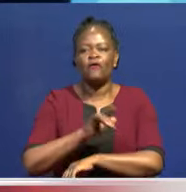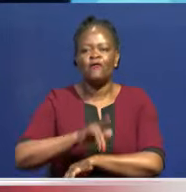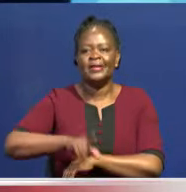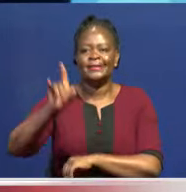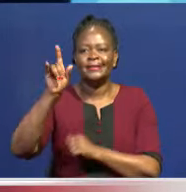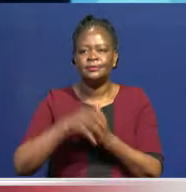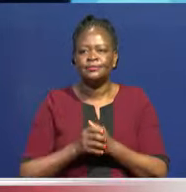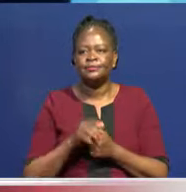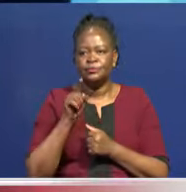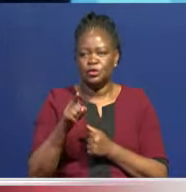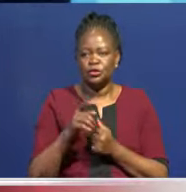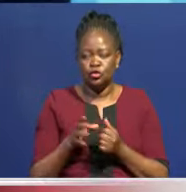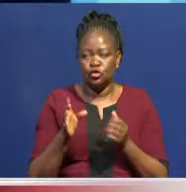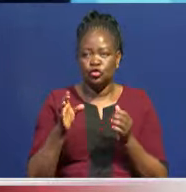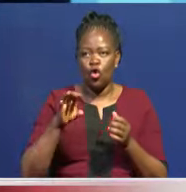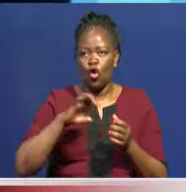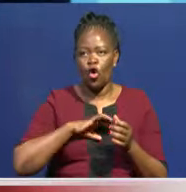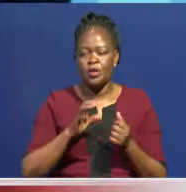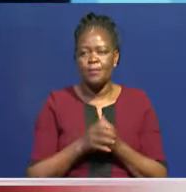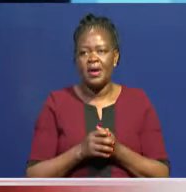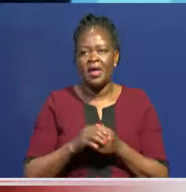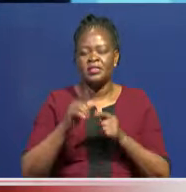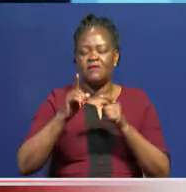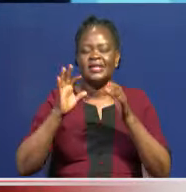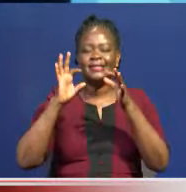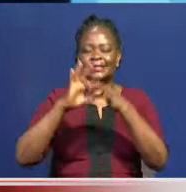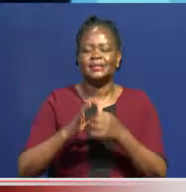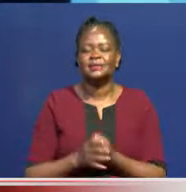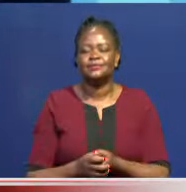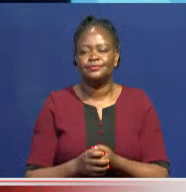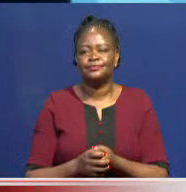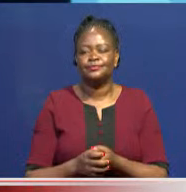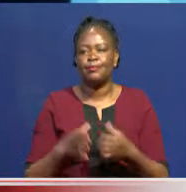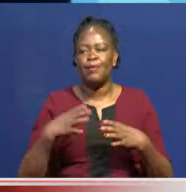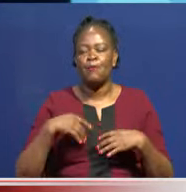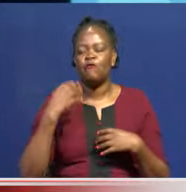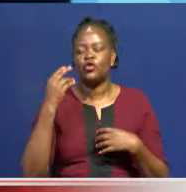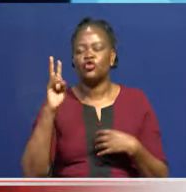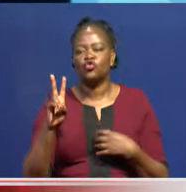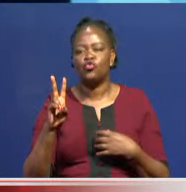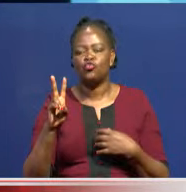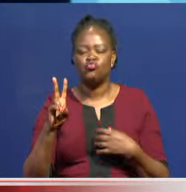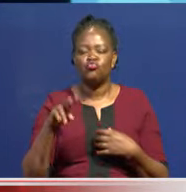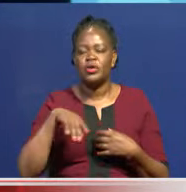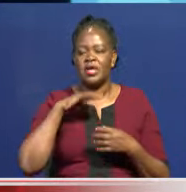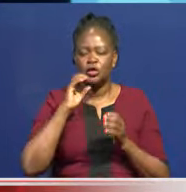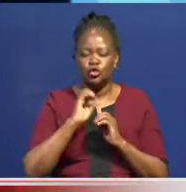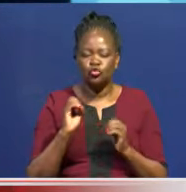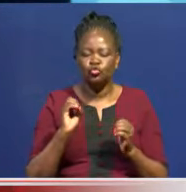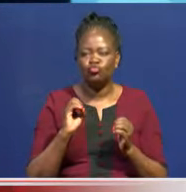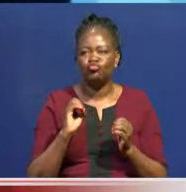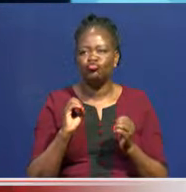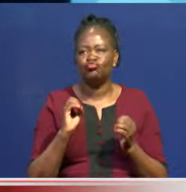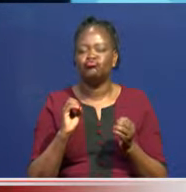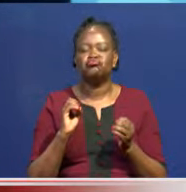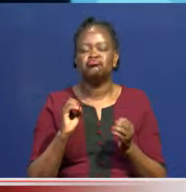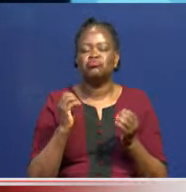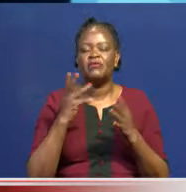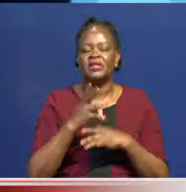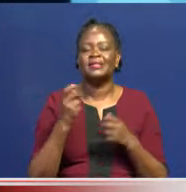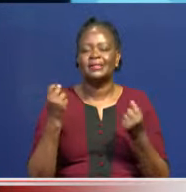8 inayomilikiwa na kampuni ya Safari Link. Abiria 41 walinusurika kifo bila majeraha kufuatia ajali